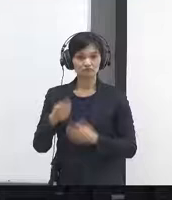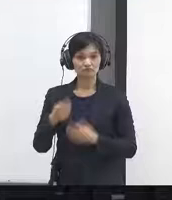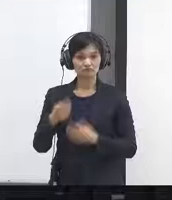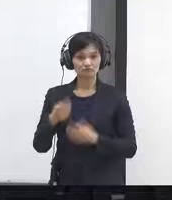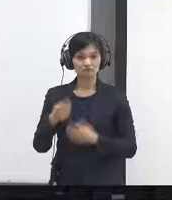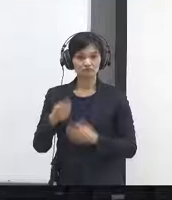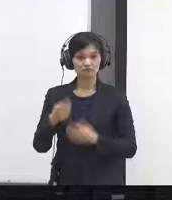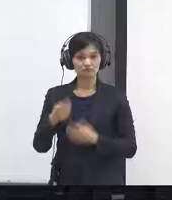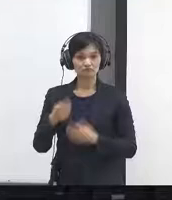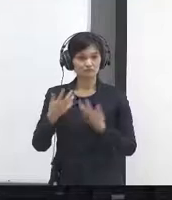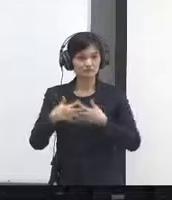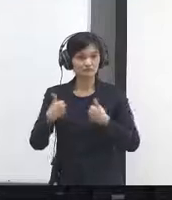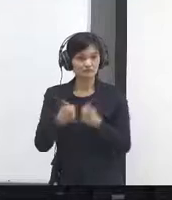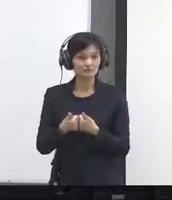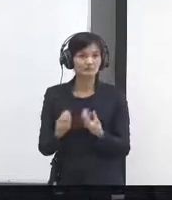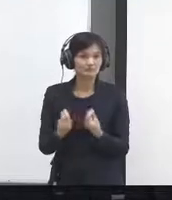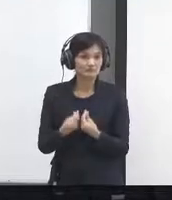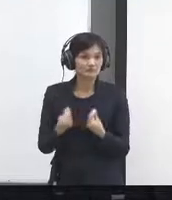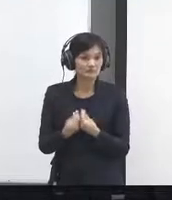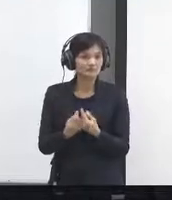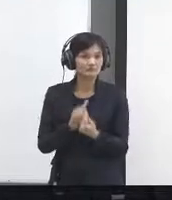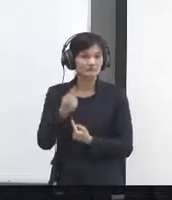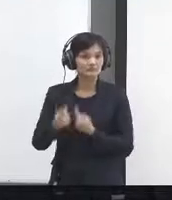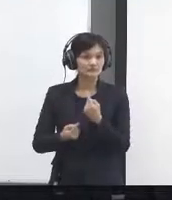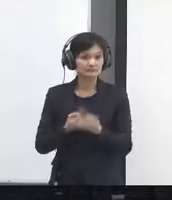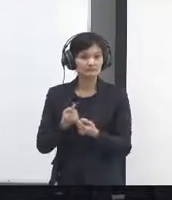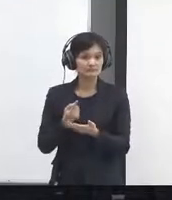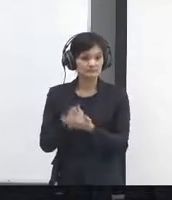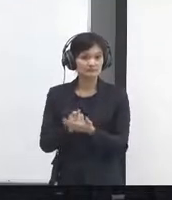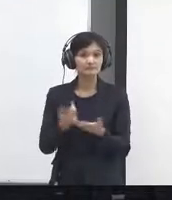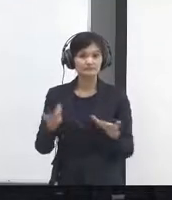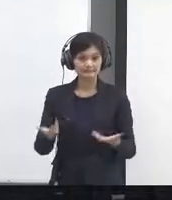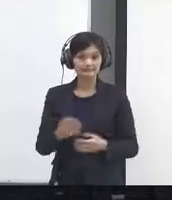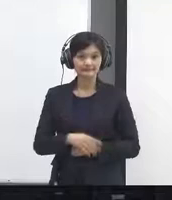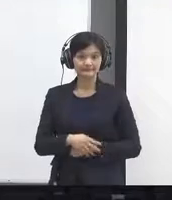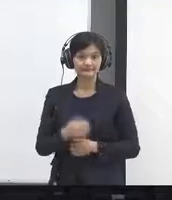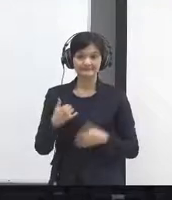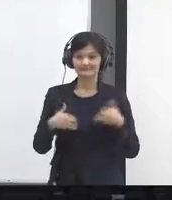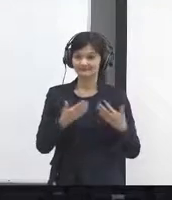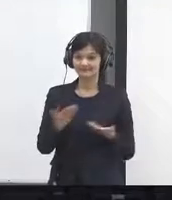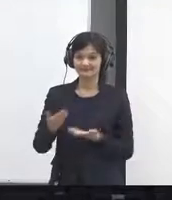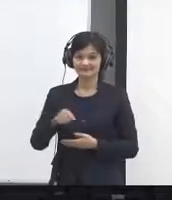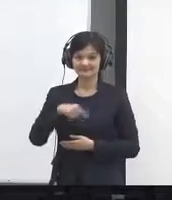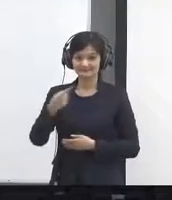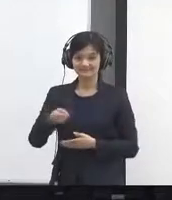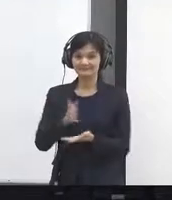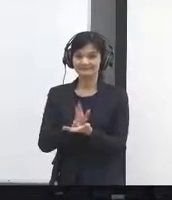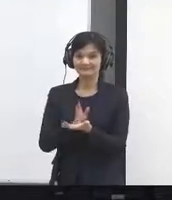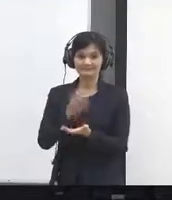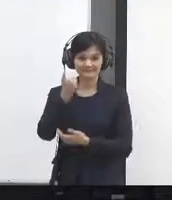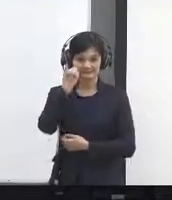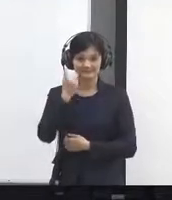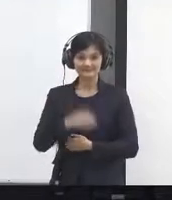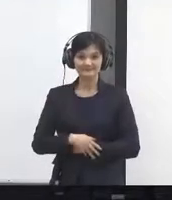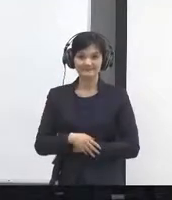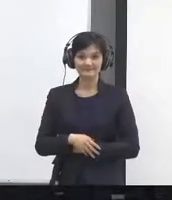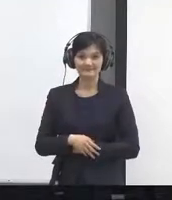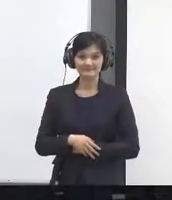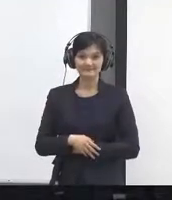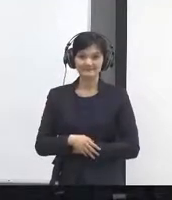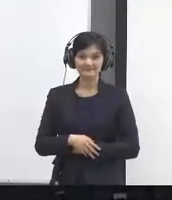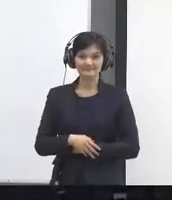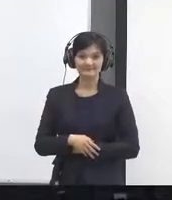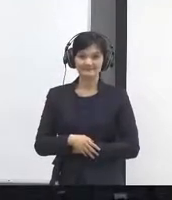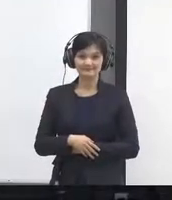那像这样子的机会要怎么样我们才能参与像这样子的一些活动呢？那我们欢迎下一个讲者，就是我们